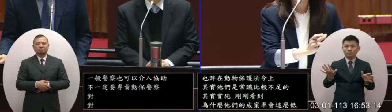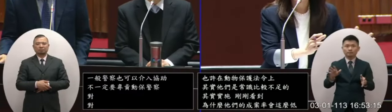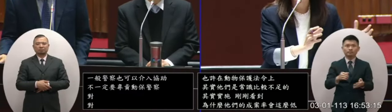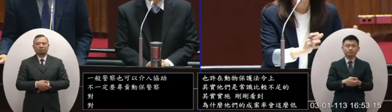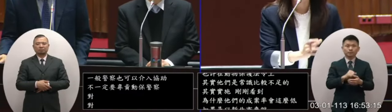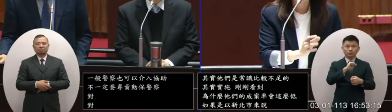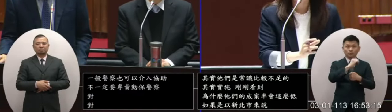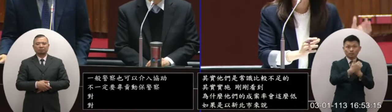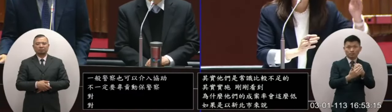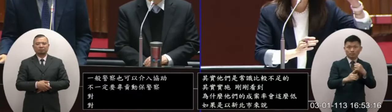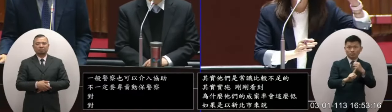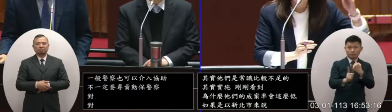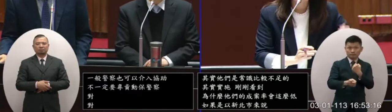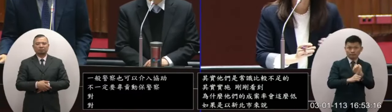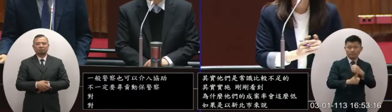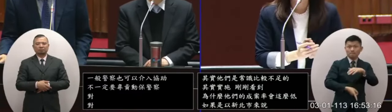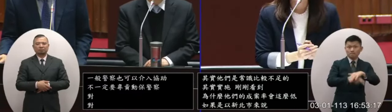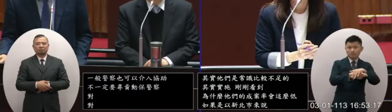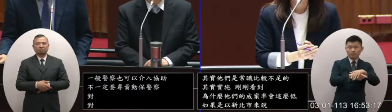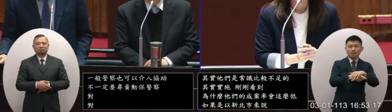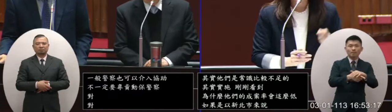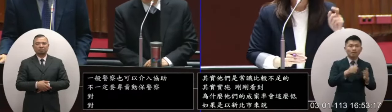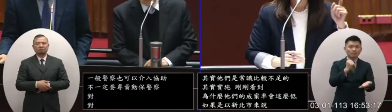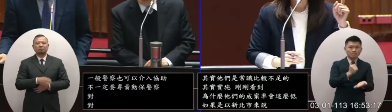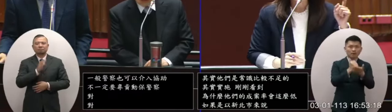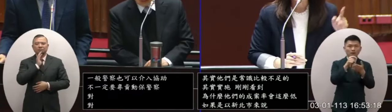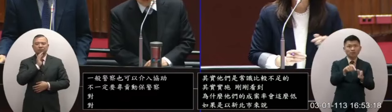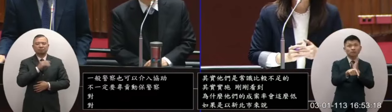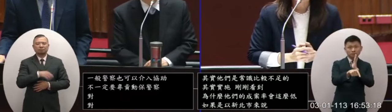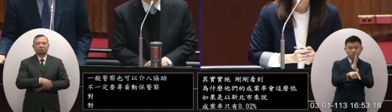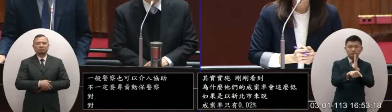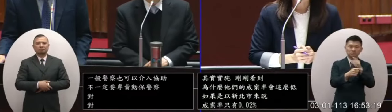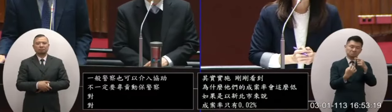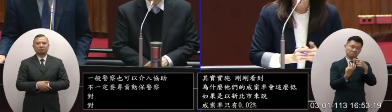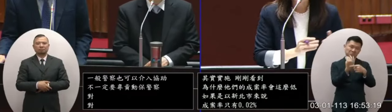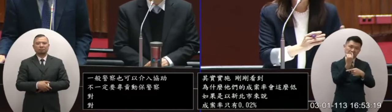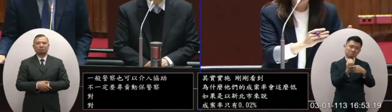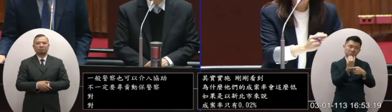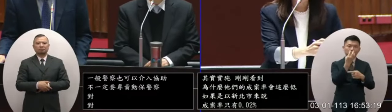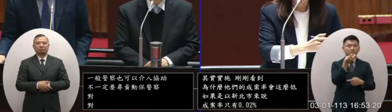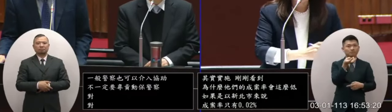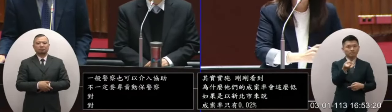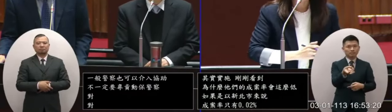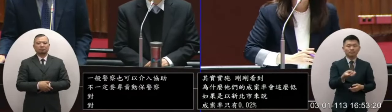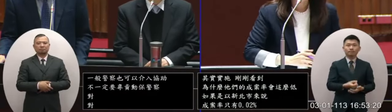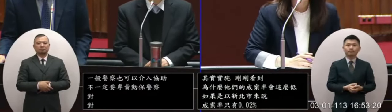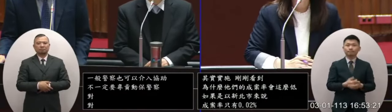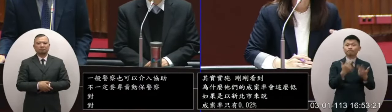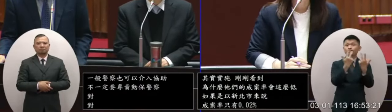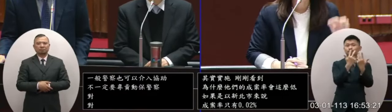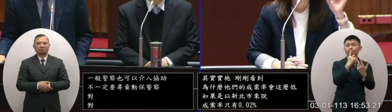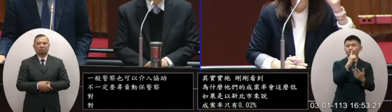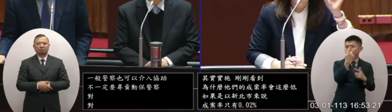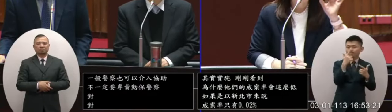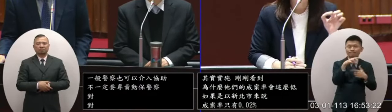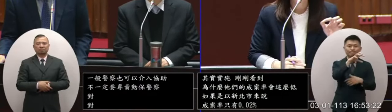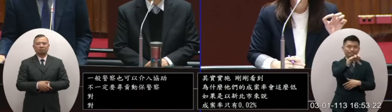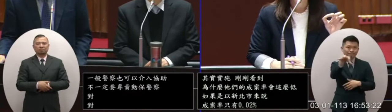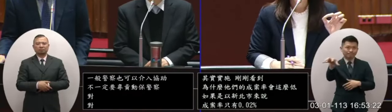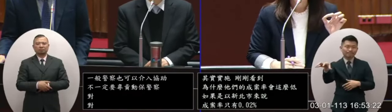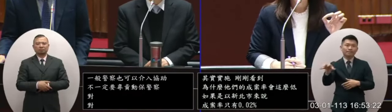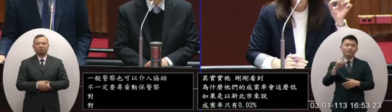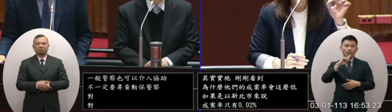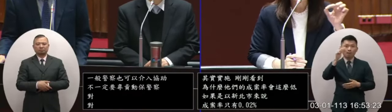反动保法成案的比例是非常非常之低的。那我相信除了在新北市，其实还有很多的县市成案率是